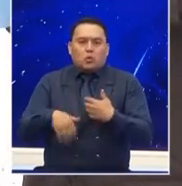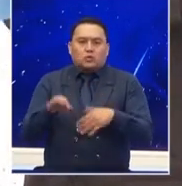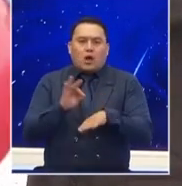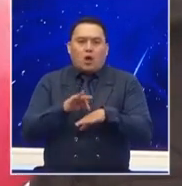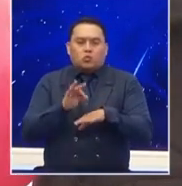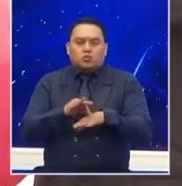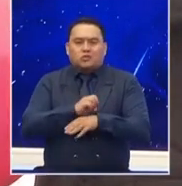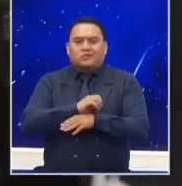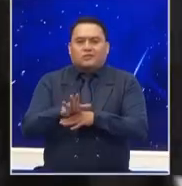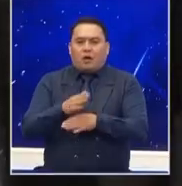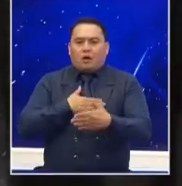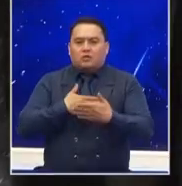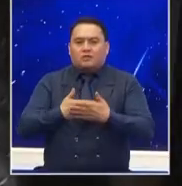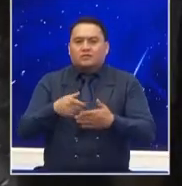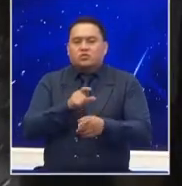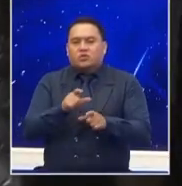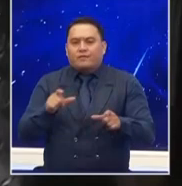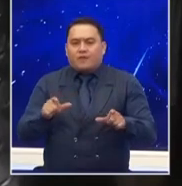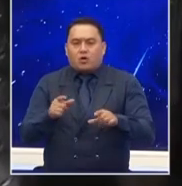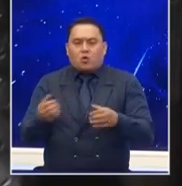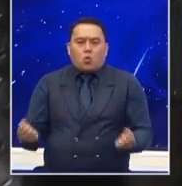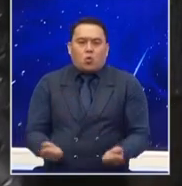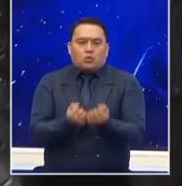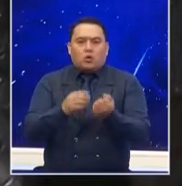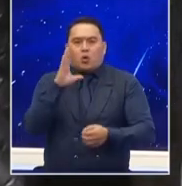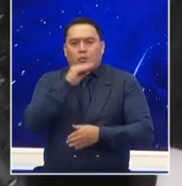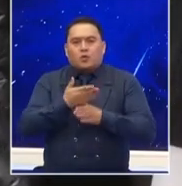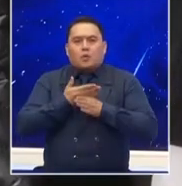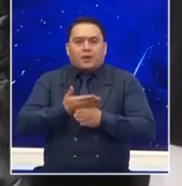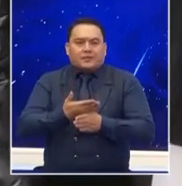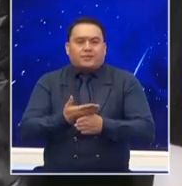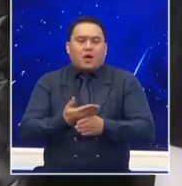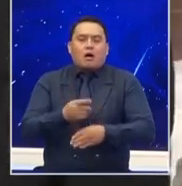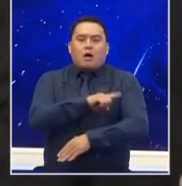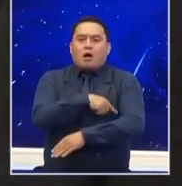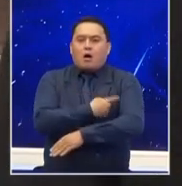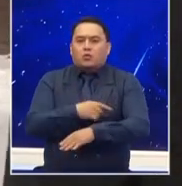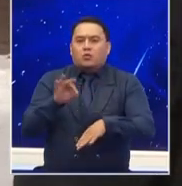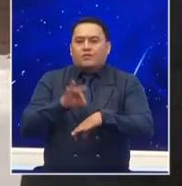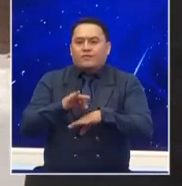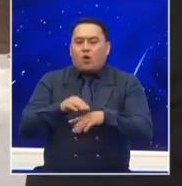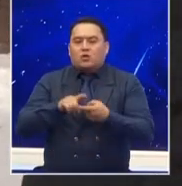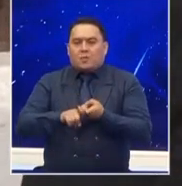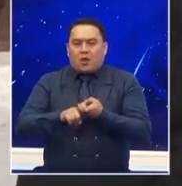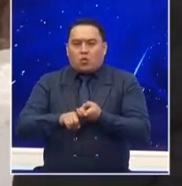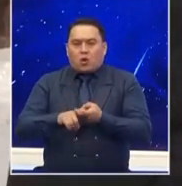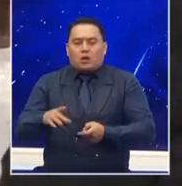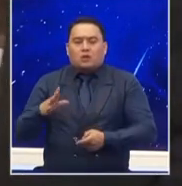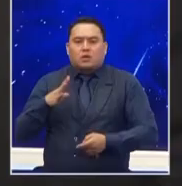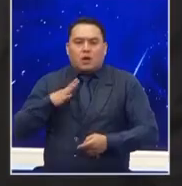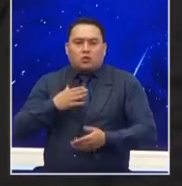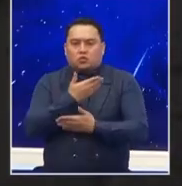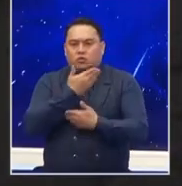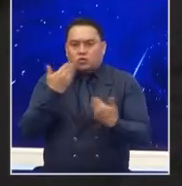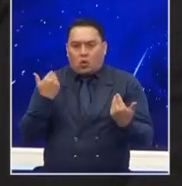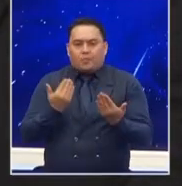ауырлықтағы COVID-19 белгісі бар пациенттерді қолдауға көмектеседі. Дегенмен бүгінде аудандық ауруханада вируспен немесе пневмониямен ауыратын науқас